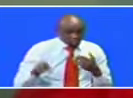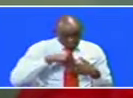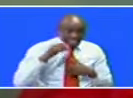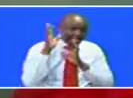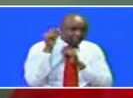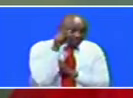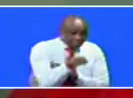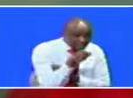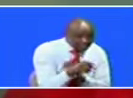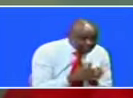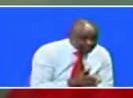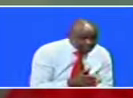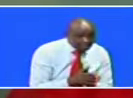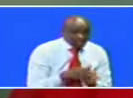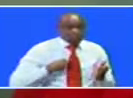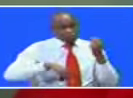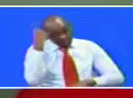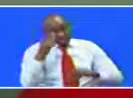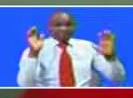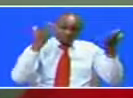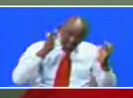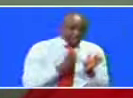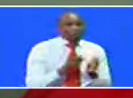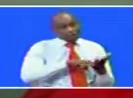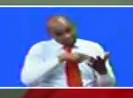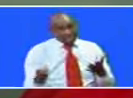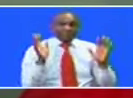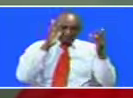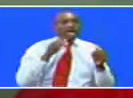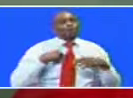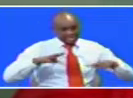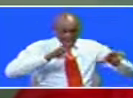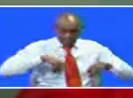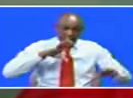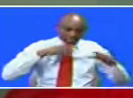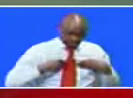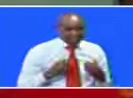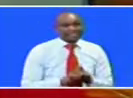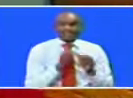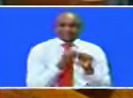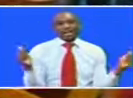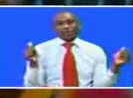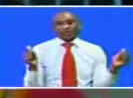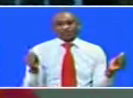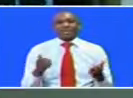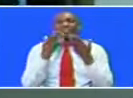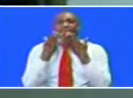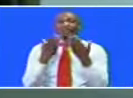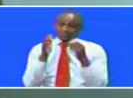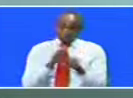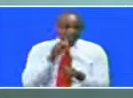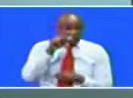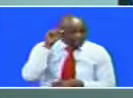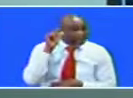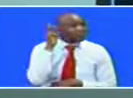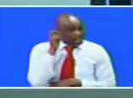We expect this, we win fairly or fail fairly. Okay. Tutakubali. Sawa. Nashukuru sana. Manzi umeza